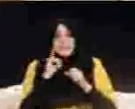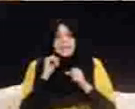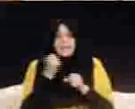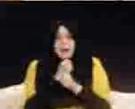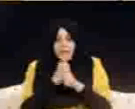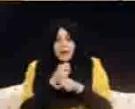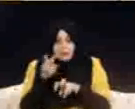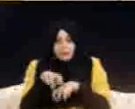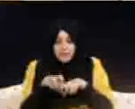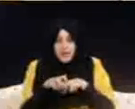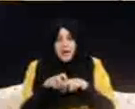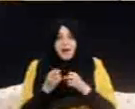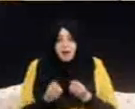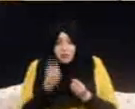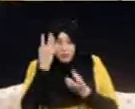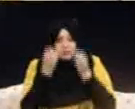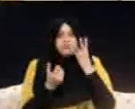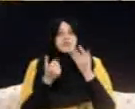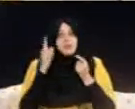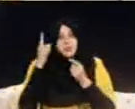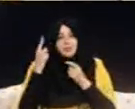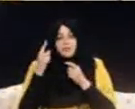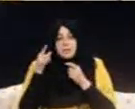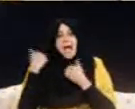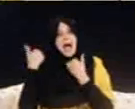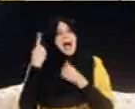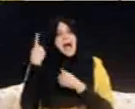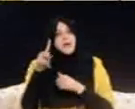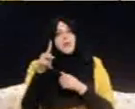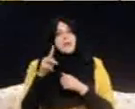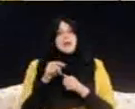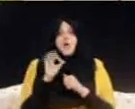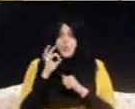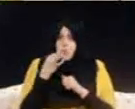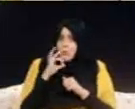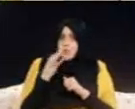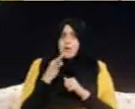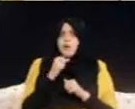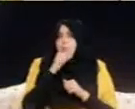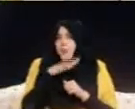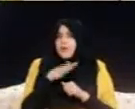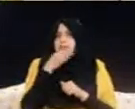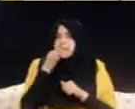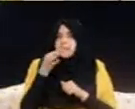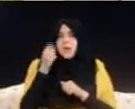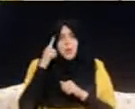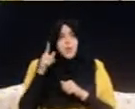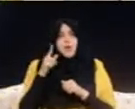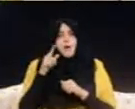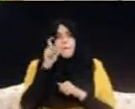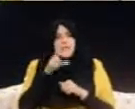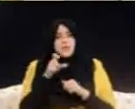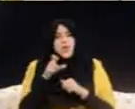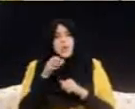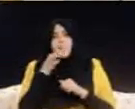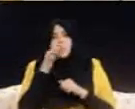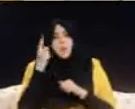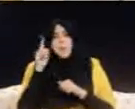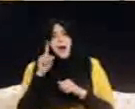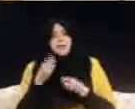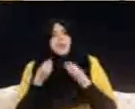الحديث النبوي؟ نعم، في توجيه النبي صلى الله عليه وسلم أرشدنا إلى الاهتمام بهذه الوسيلة، وسيلة من وسائل الإنتاج، وعدم تضييع